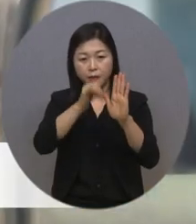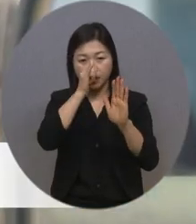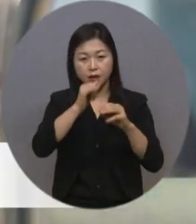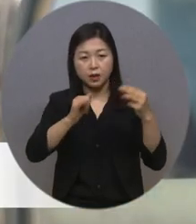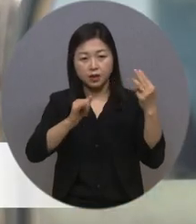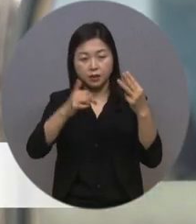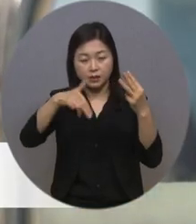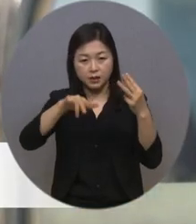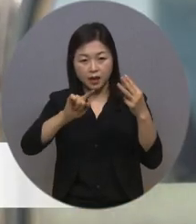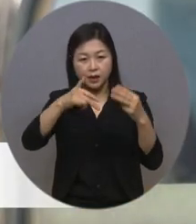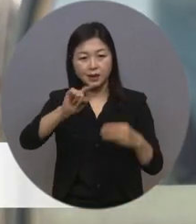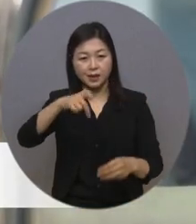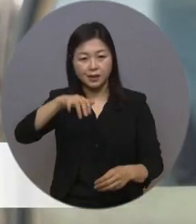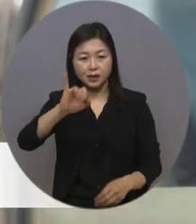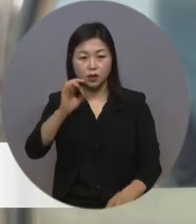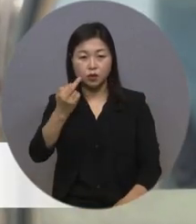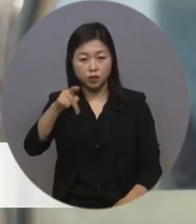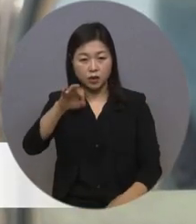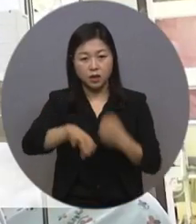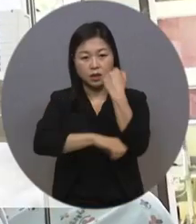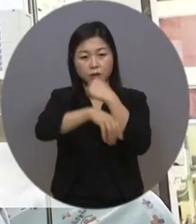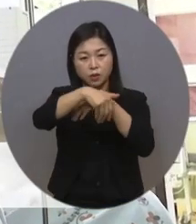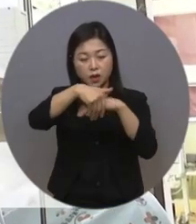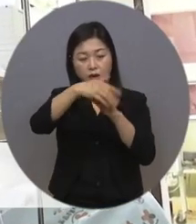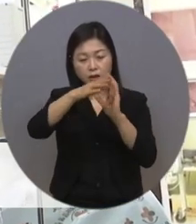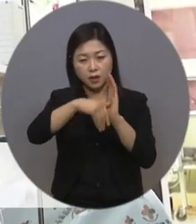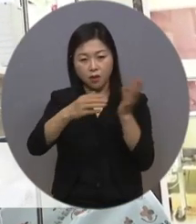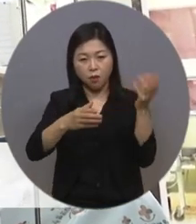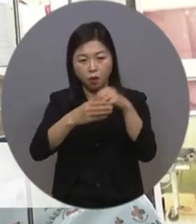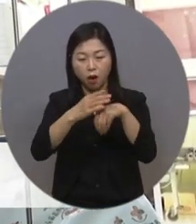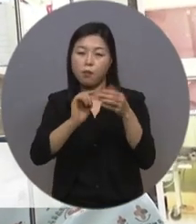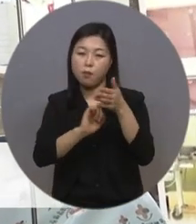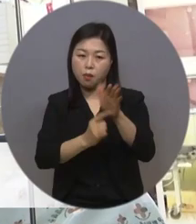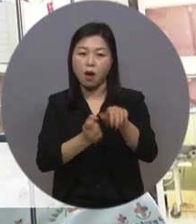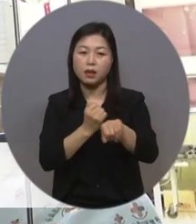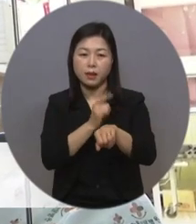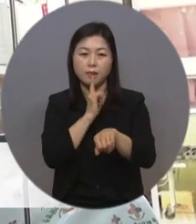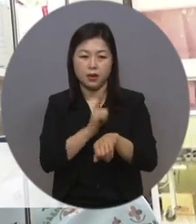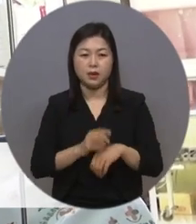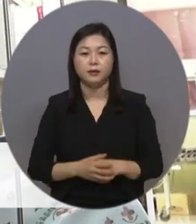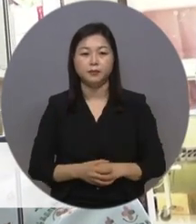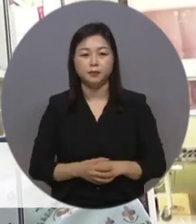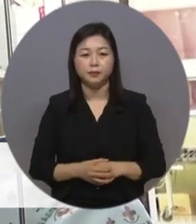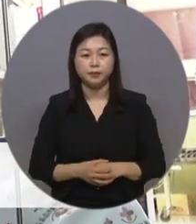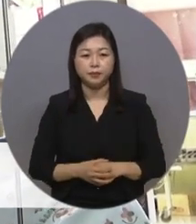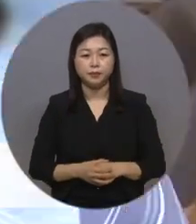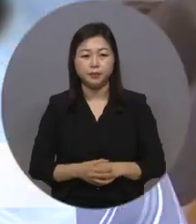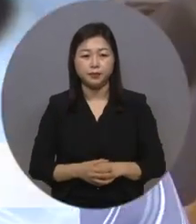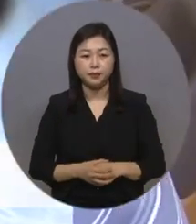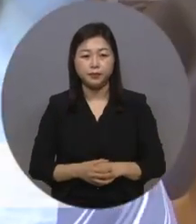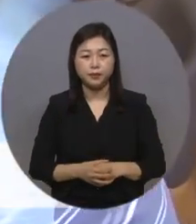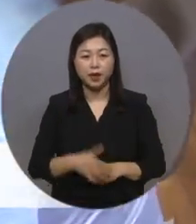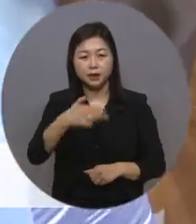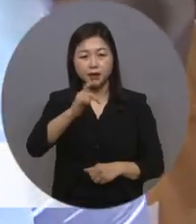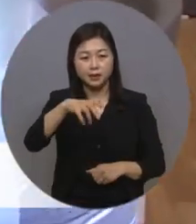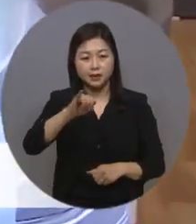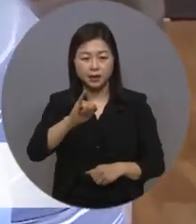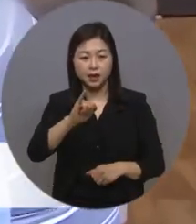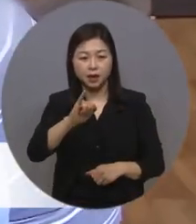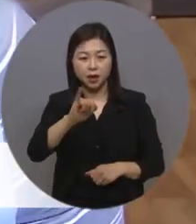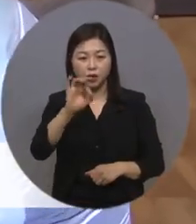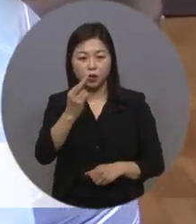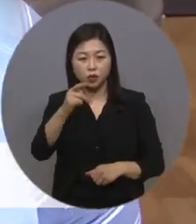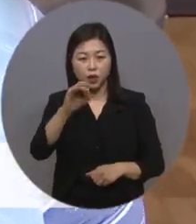제3차 장기요양 기본계획에 이를 반영한다는 방침입니다. 장기요양보험은 65세